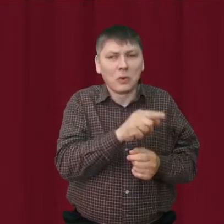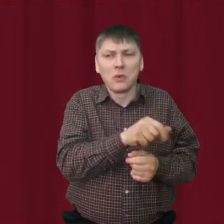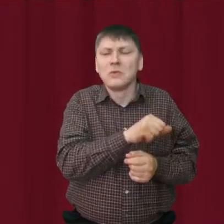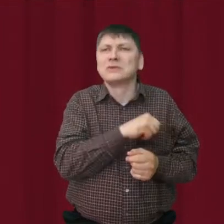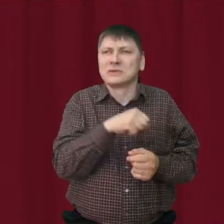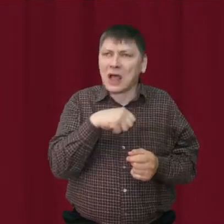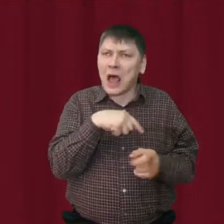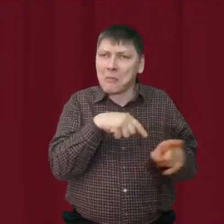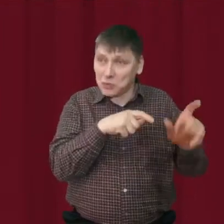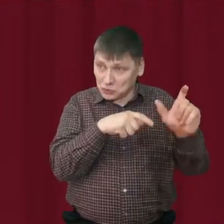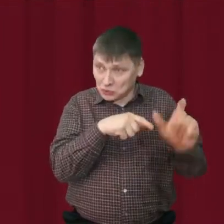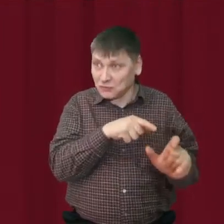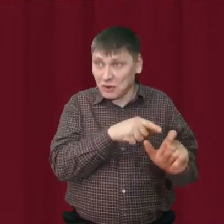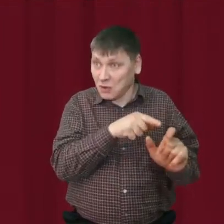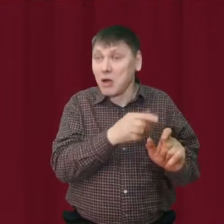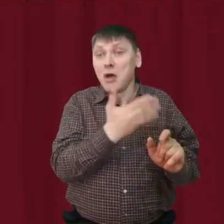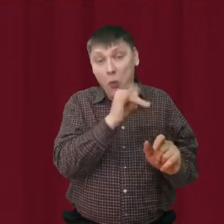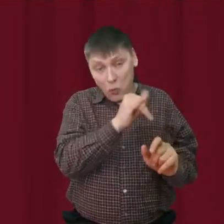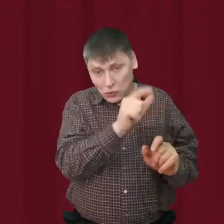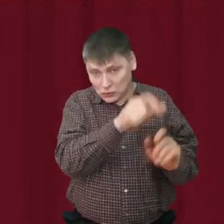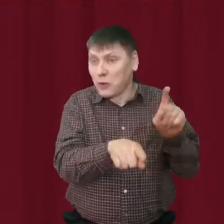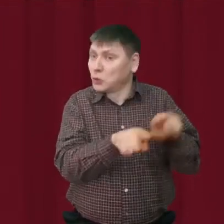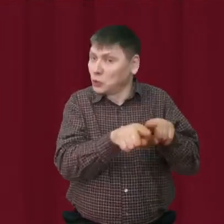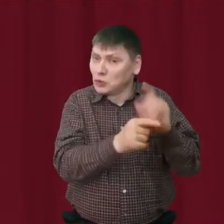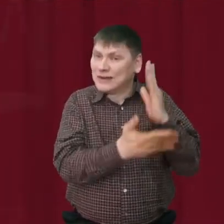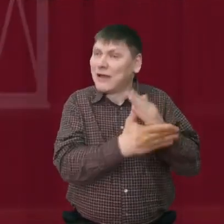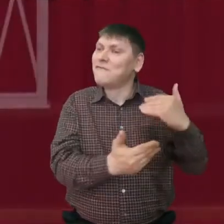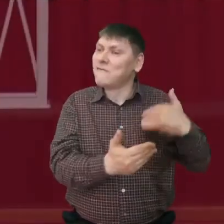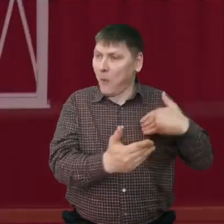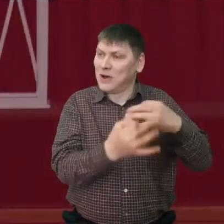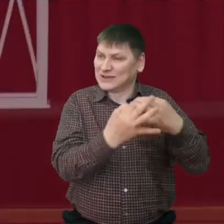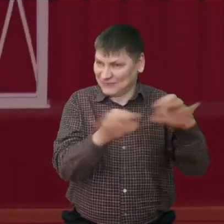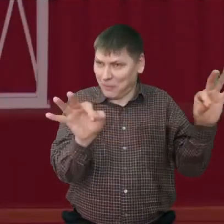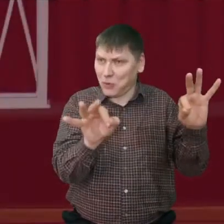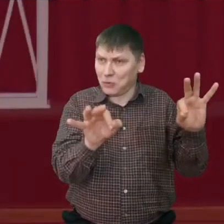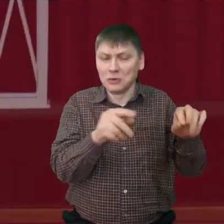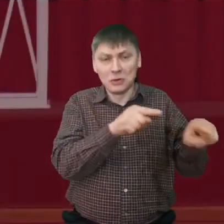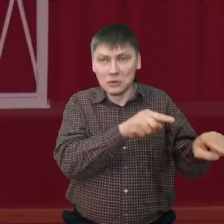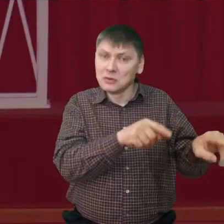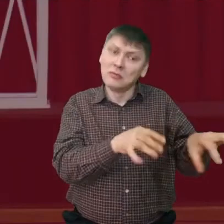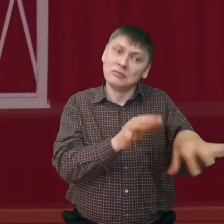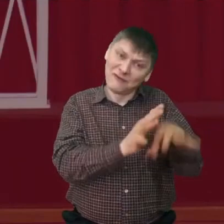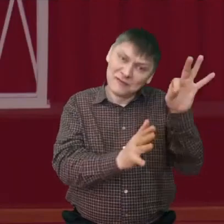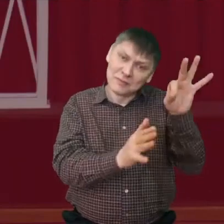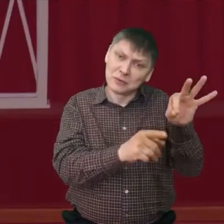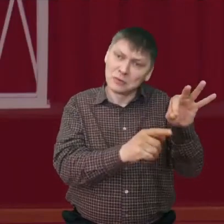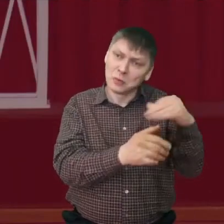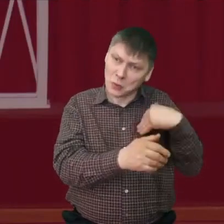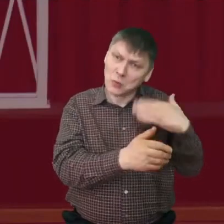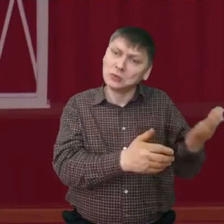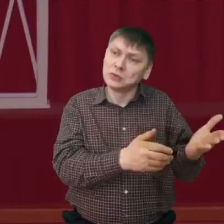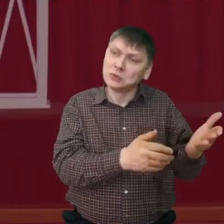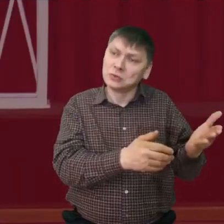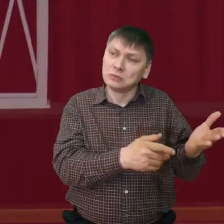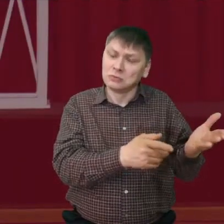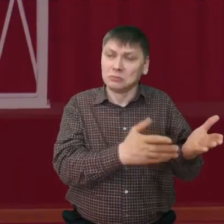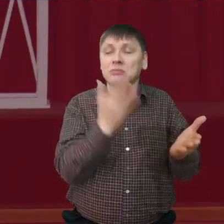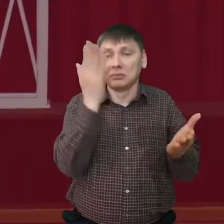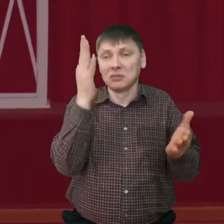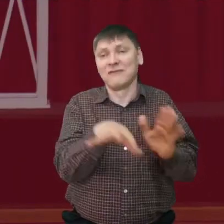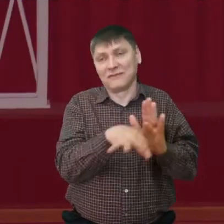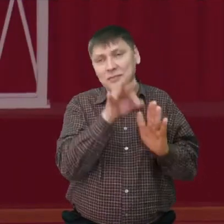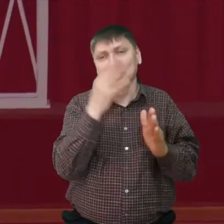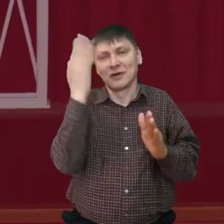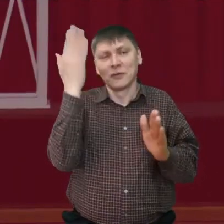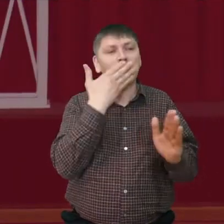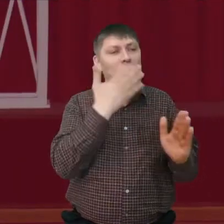волей, которую Бог и не забрал у него, сотворив его таковым, он мог обрести спасение и получить жизнь